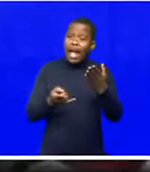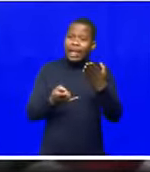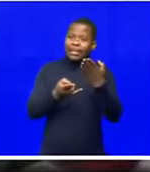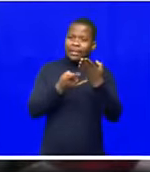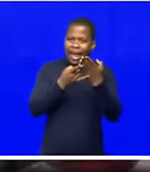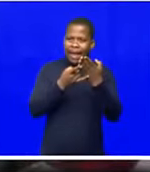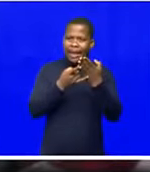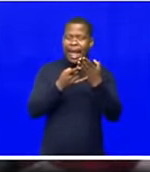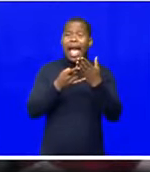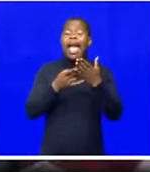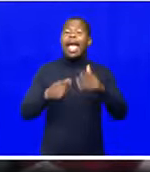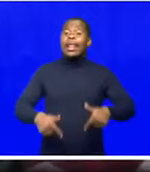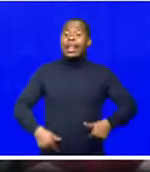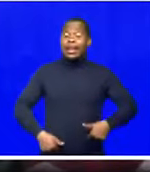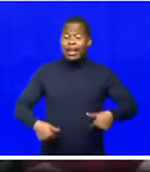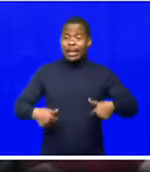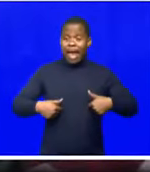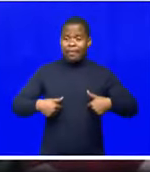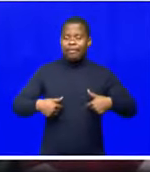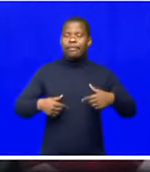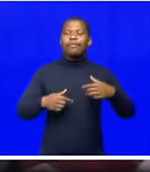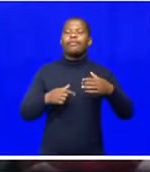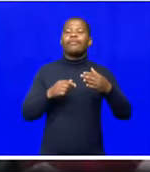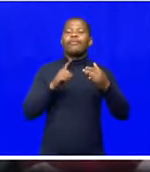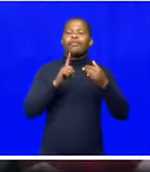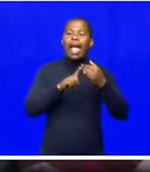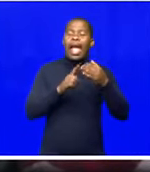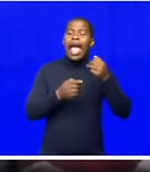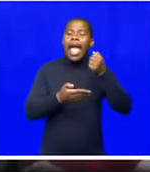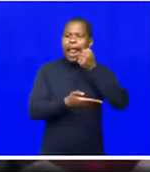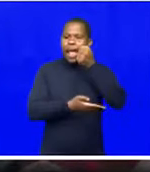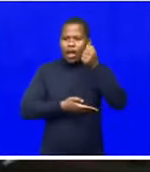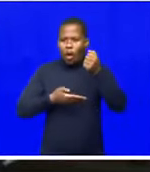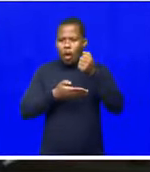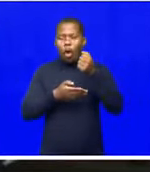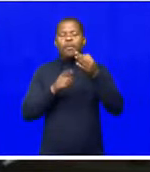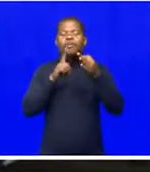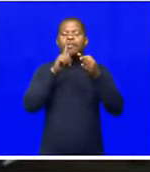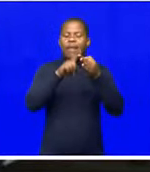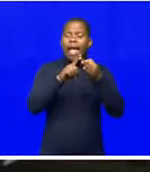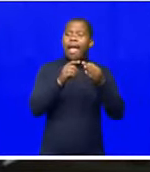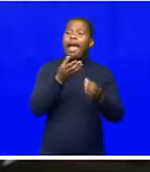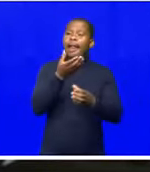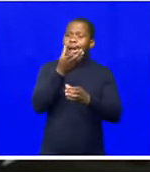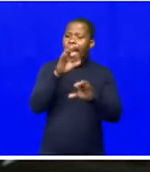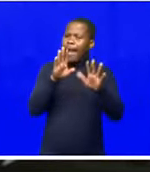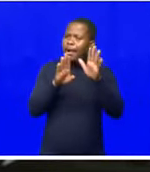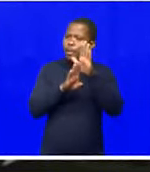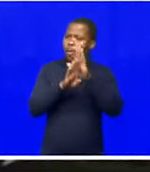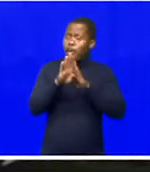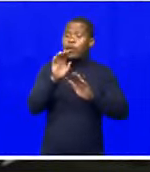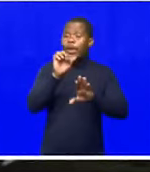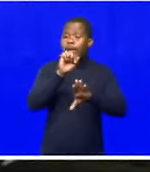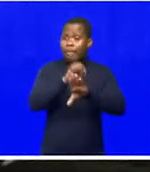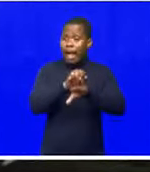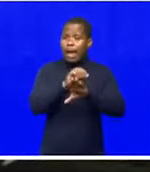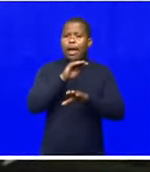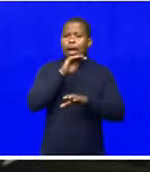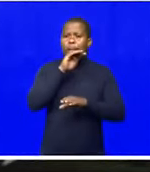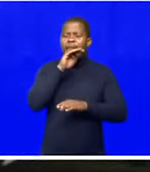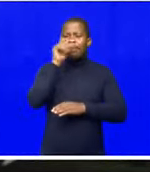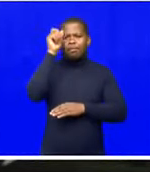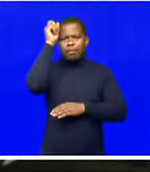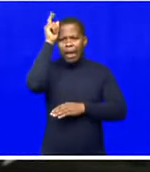entuthukweni yakhe. Ntuthukweni yemango nentuthukweni yelive. Yingako ke sabe sesingena nasemakhonweni.